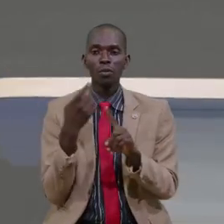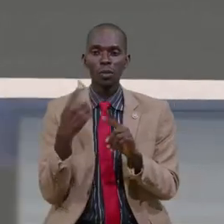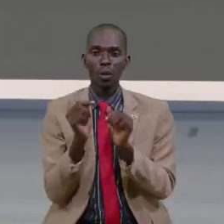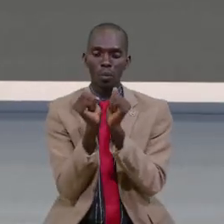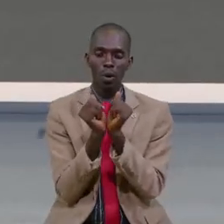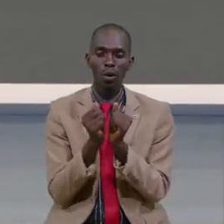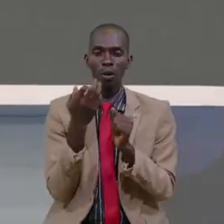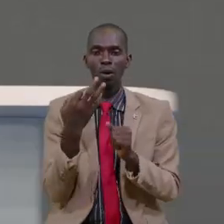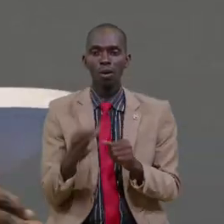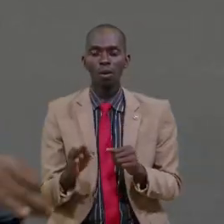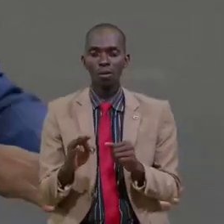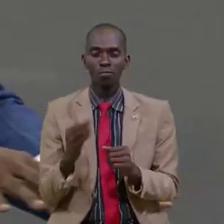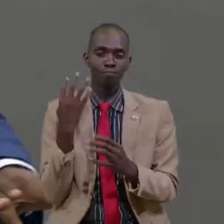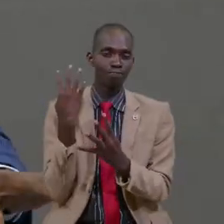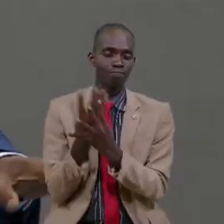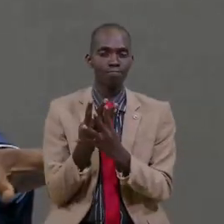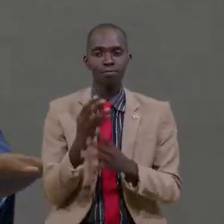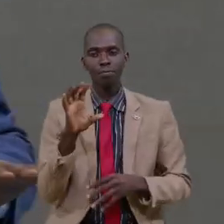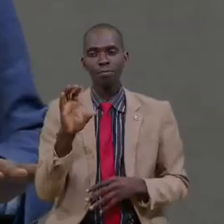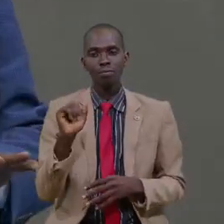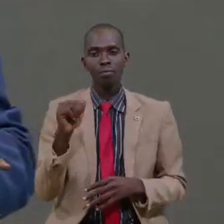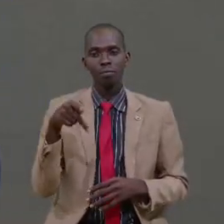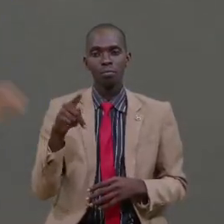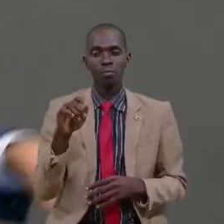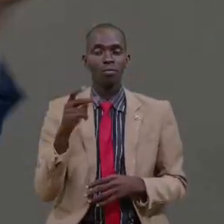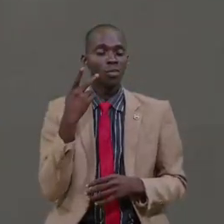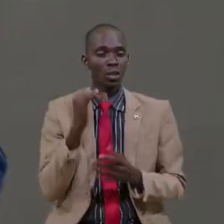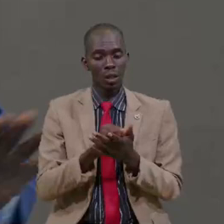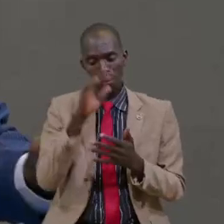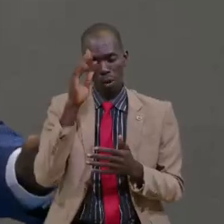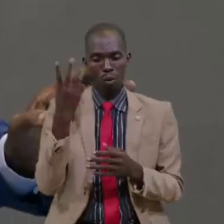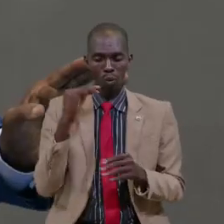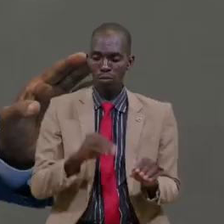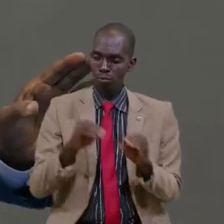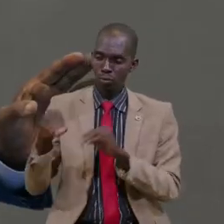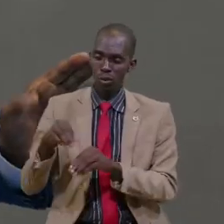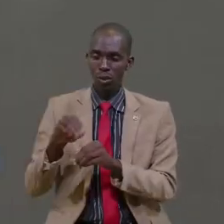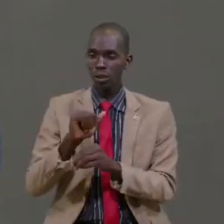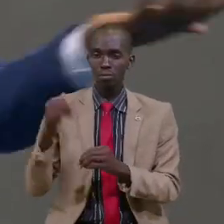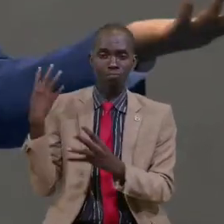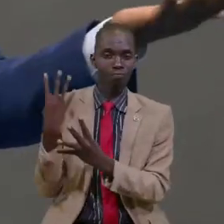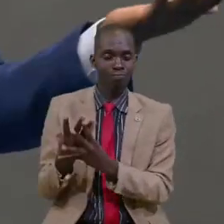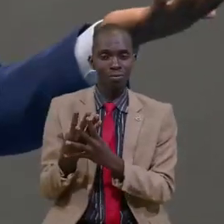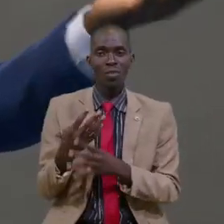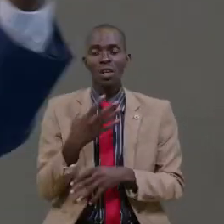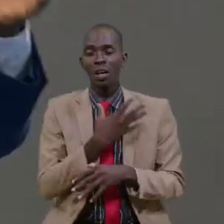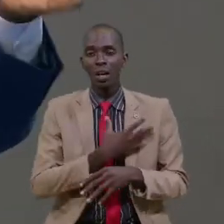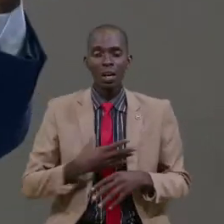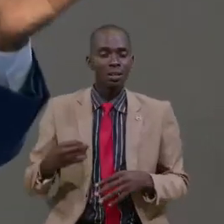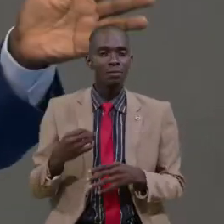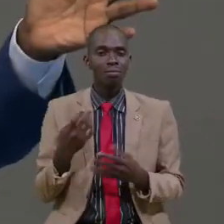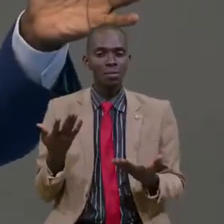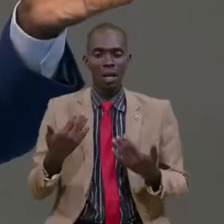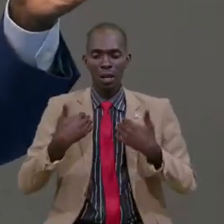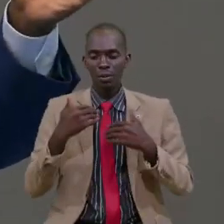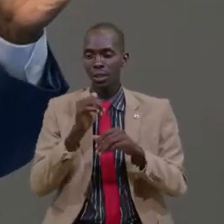la libération de la servitude, de la captivité. Ils l'ont mis dans la tombe et ils ont mis une pierre là-bas.